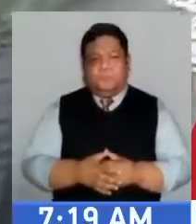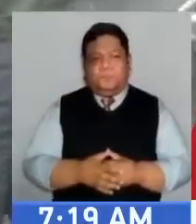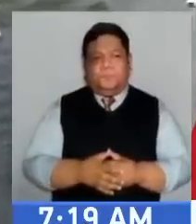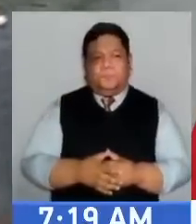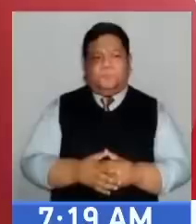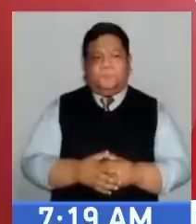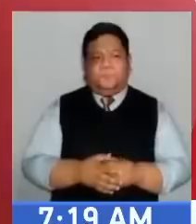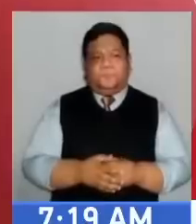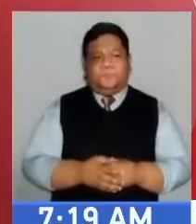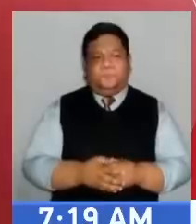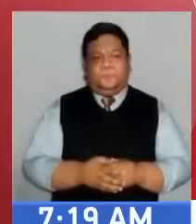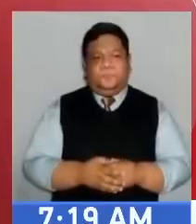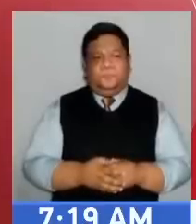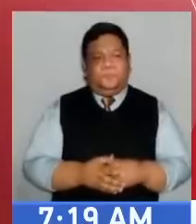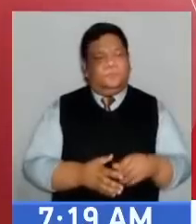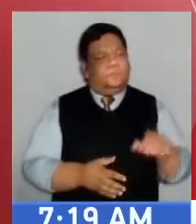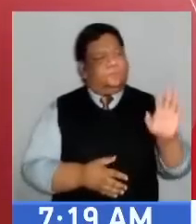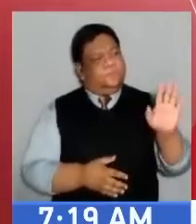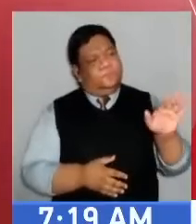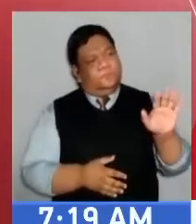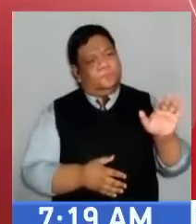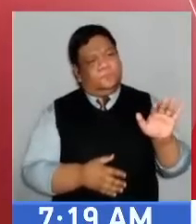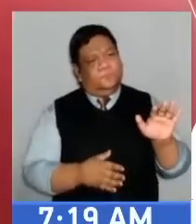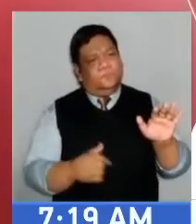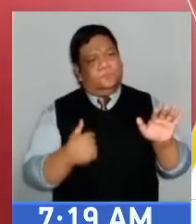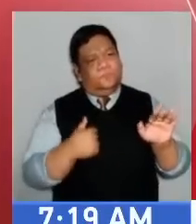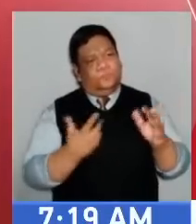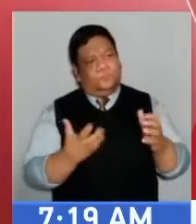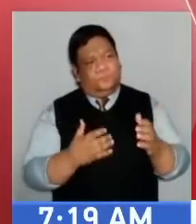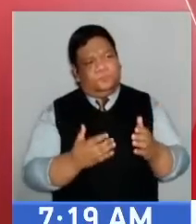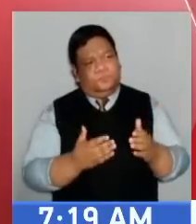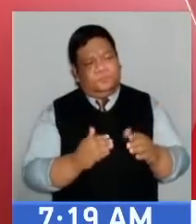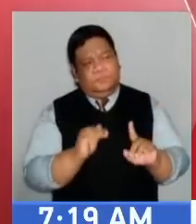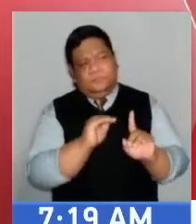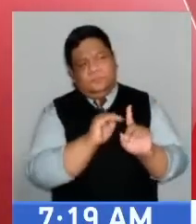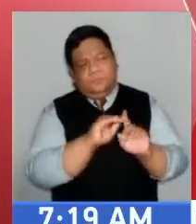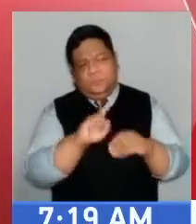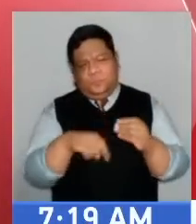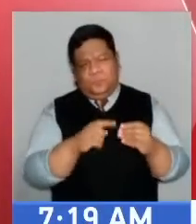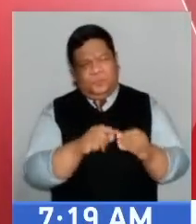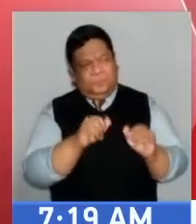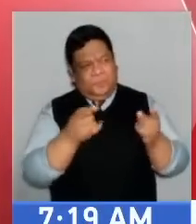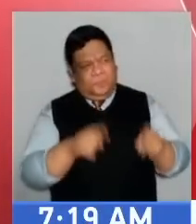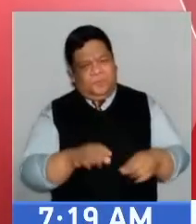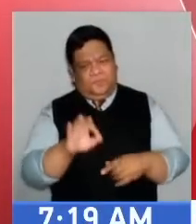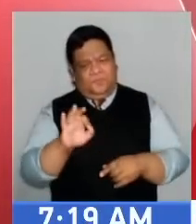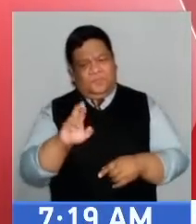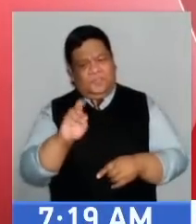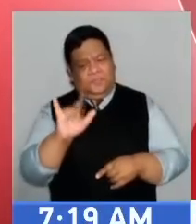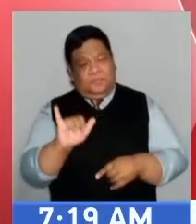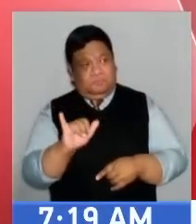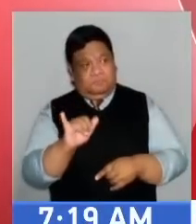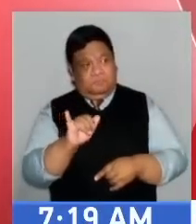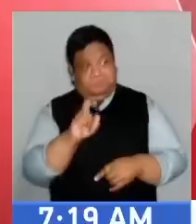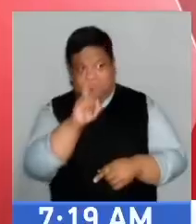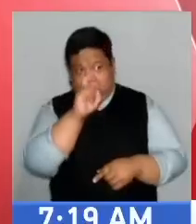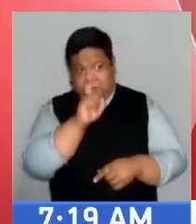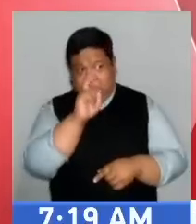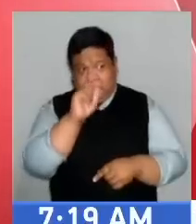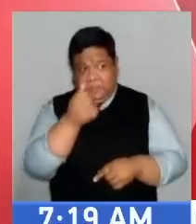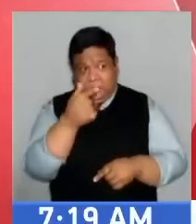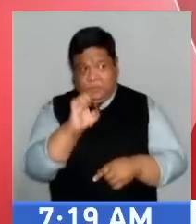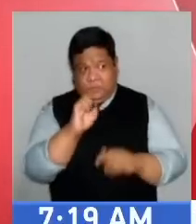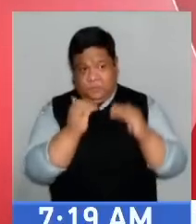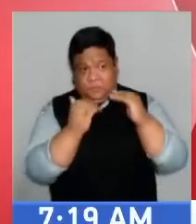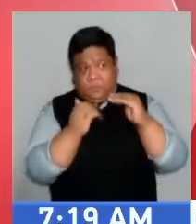Sir, maidulog ko na rin yung kaso nitong si Tatay Freddy. Meron na ba tayong age limit under the PUV